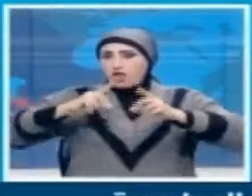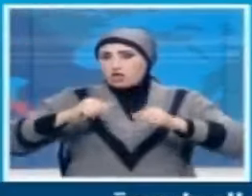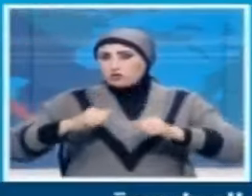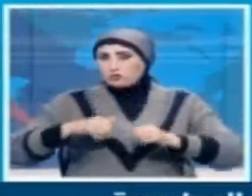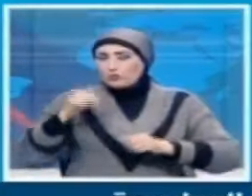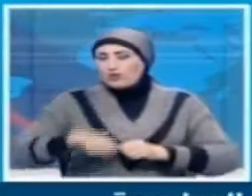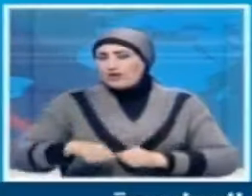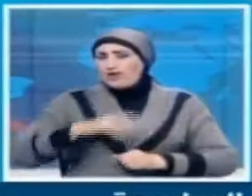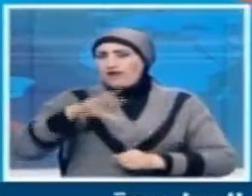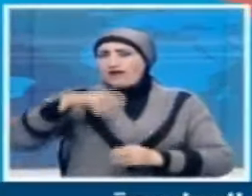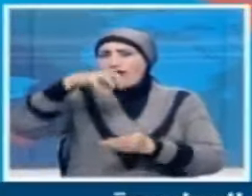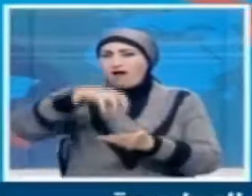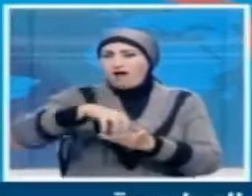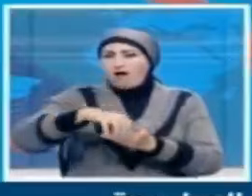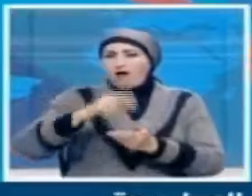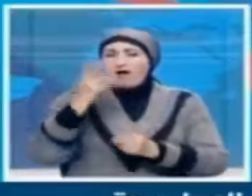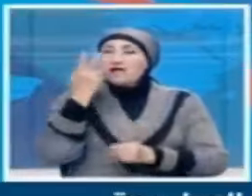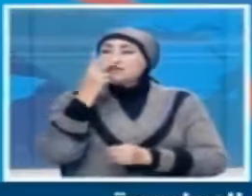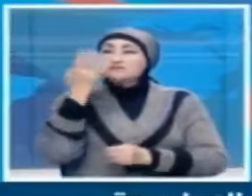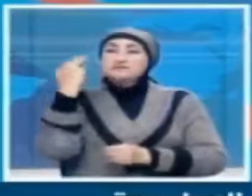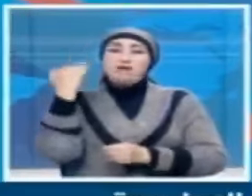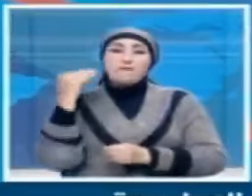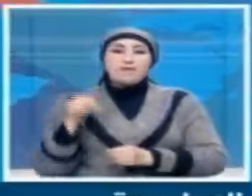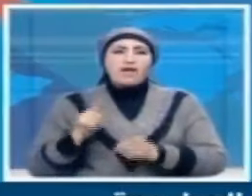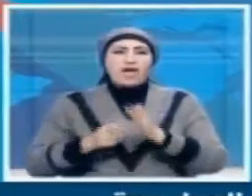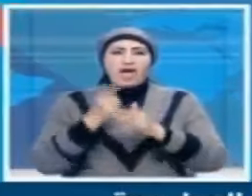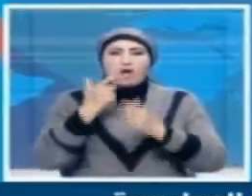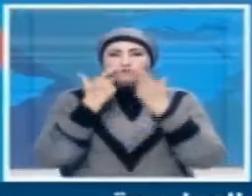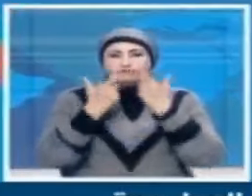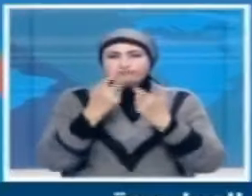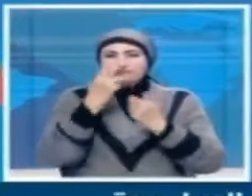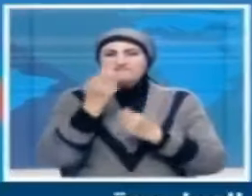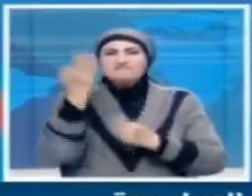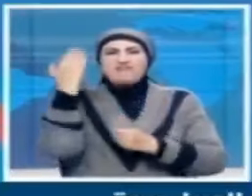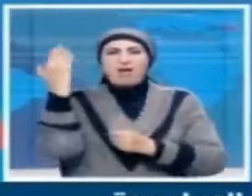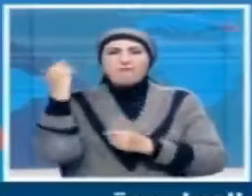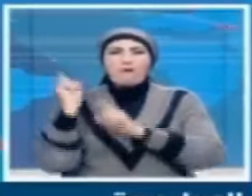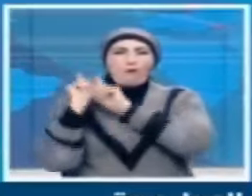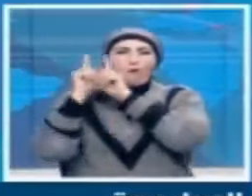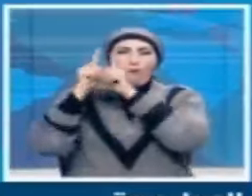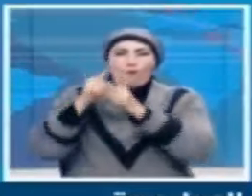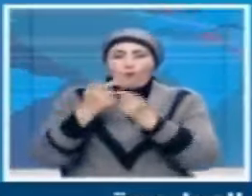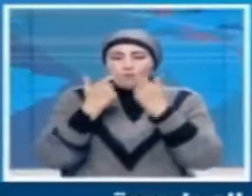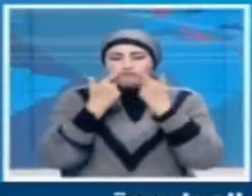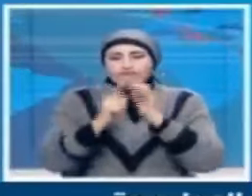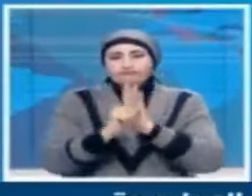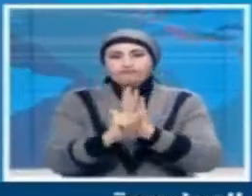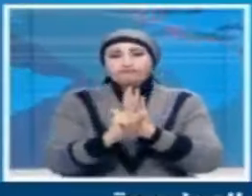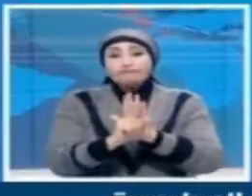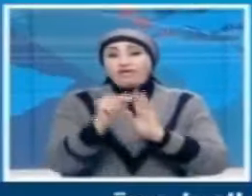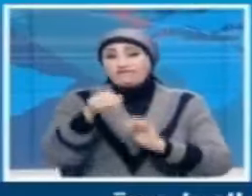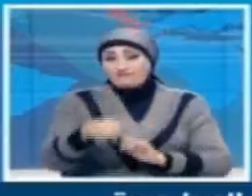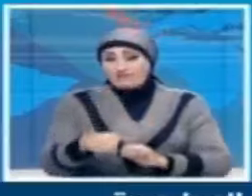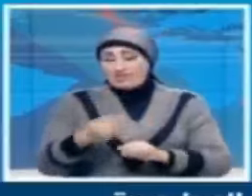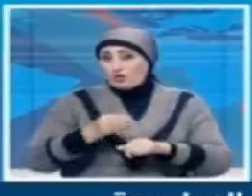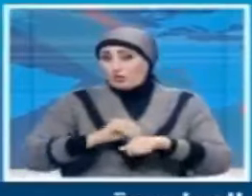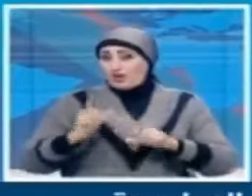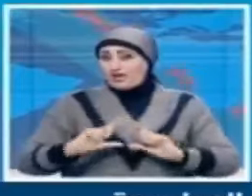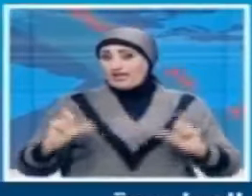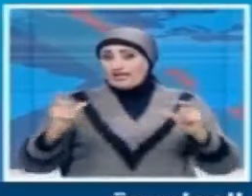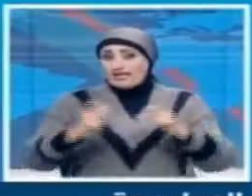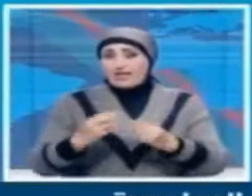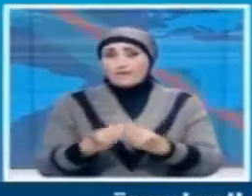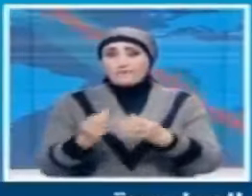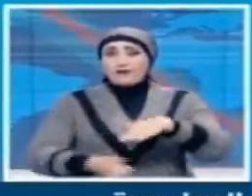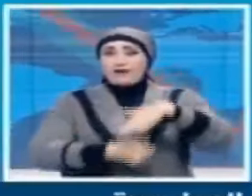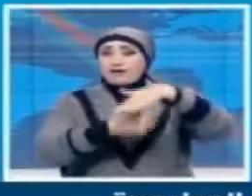التاريخية، مشددا على أن الهدف الأول هو الحفاظ على القيمة التراثية الأصيلة للمدينة التاريخية. جاء ذلك